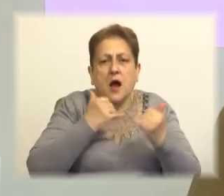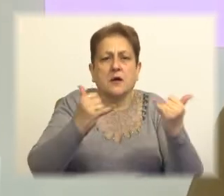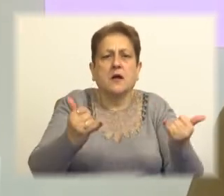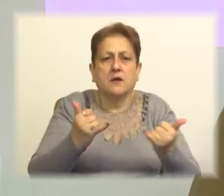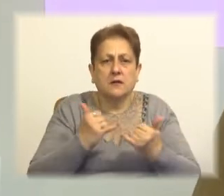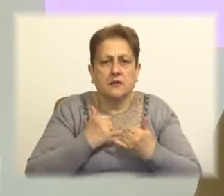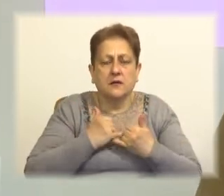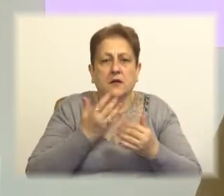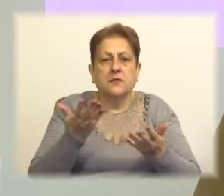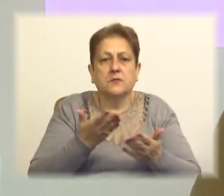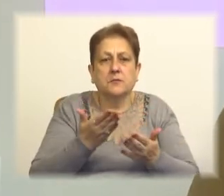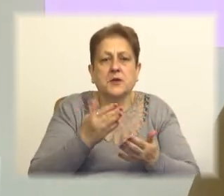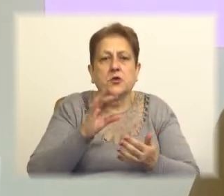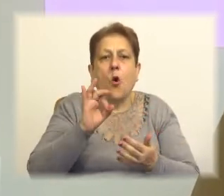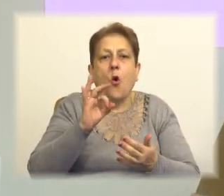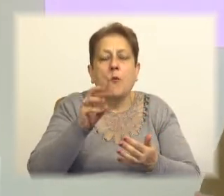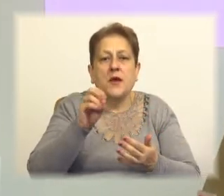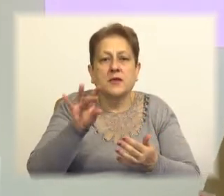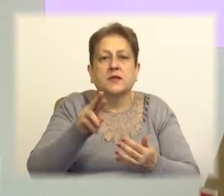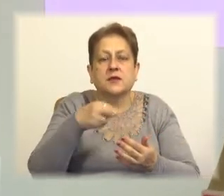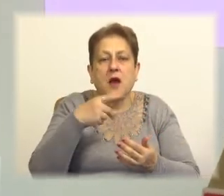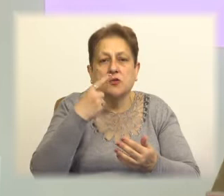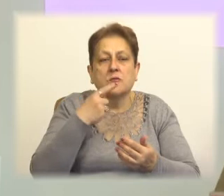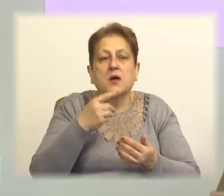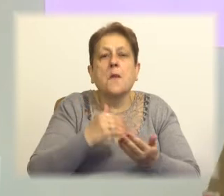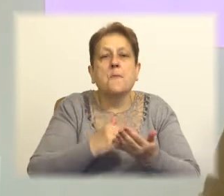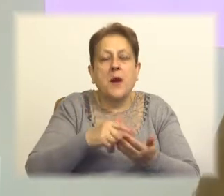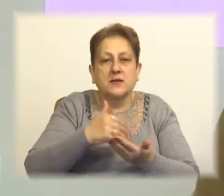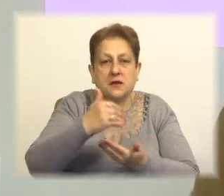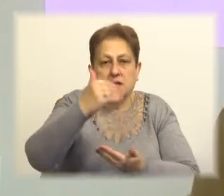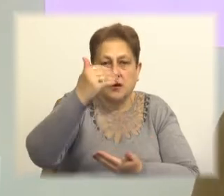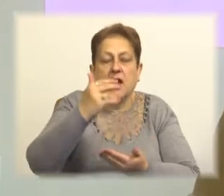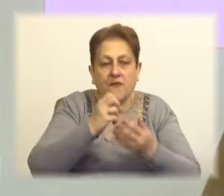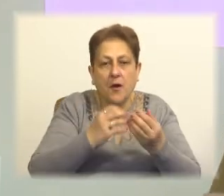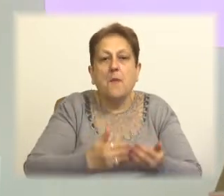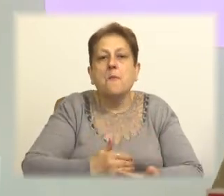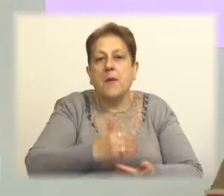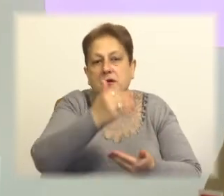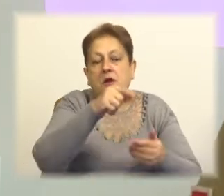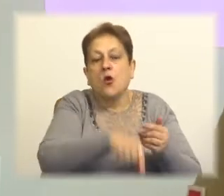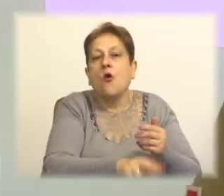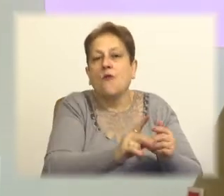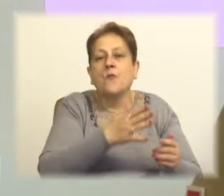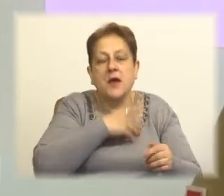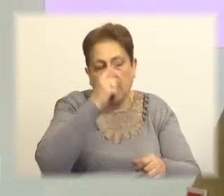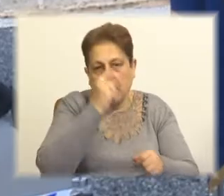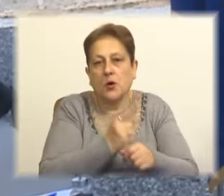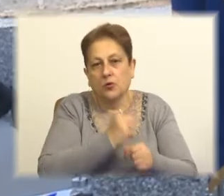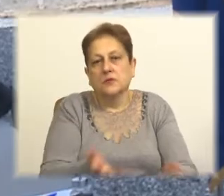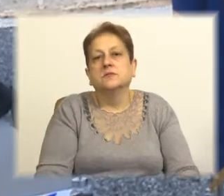եւ ինչպես Հոմենթմենն է մեզ կոչանում, բարձրանանք եւ բարձրացնենք ներքևում կանգնած մեր եղբայրներին եւ